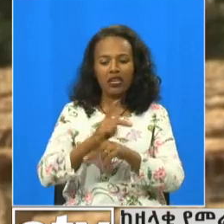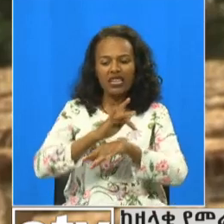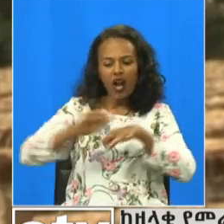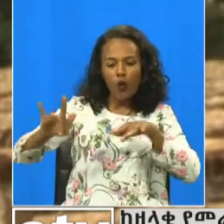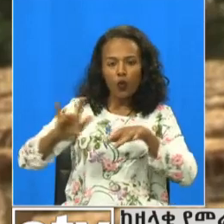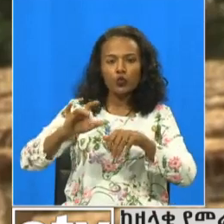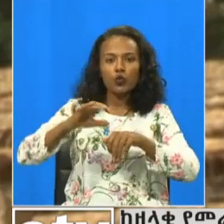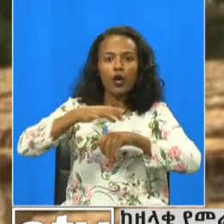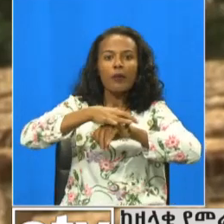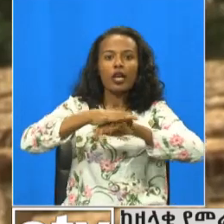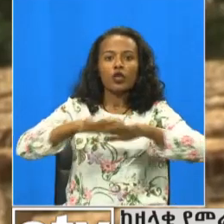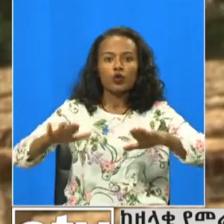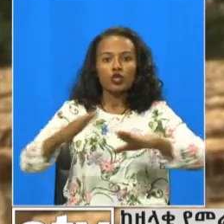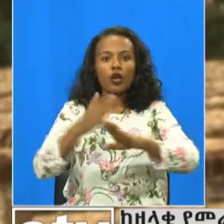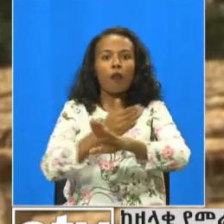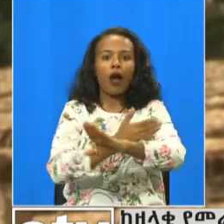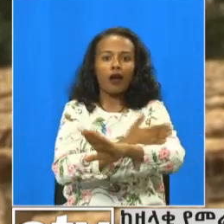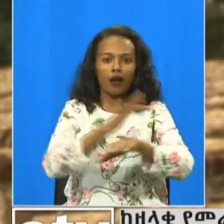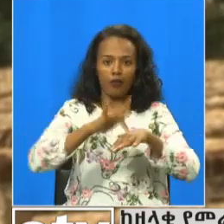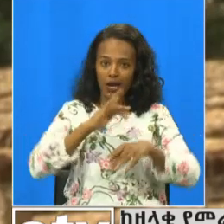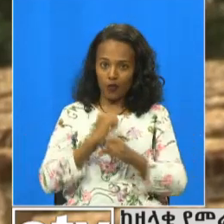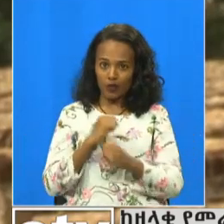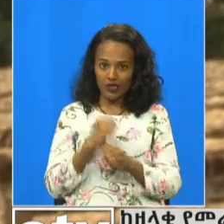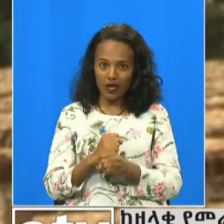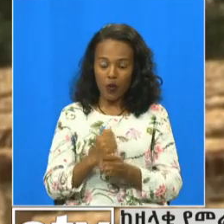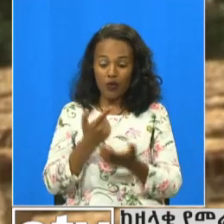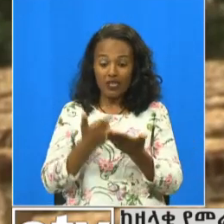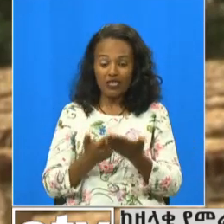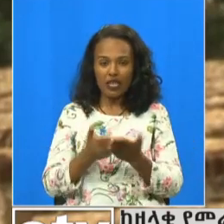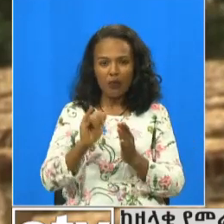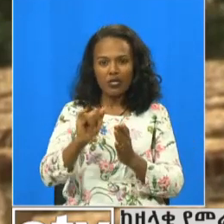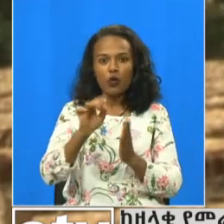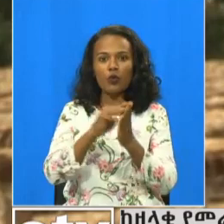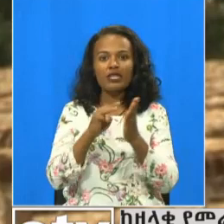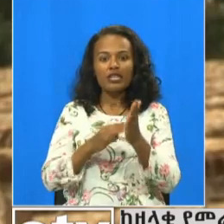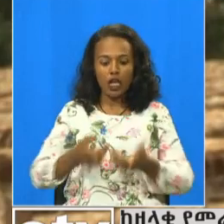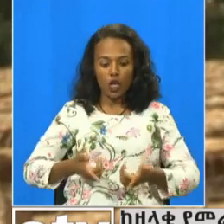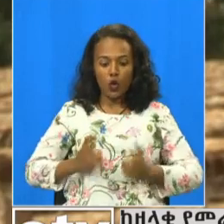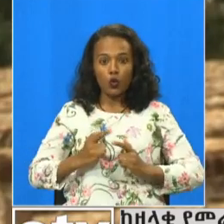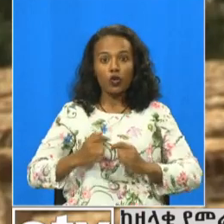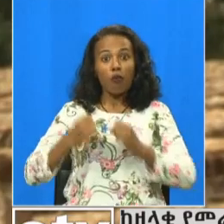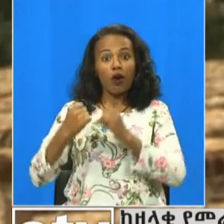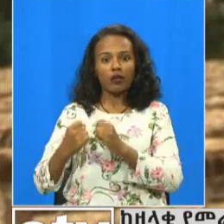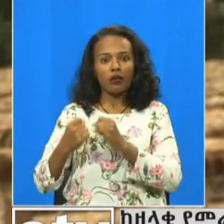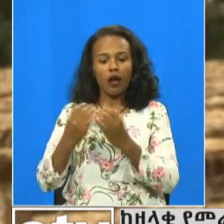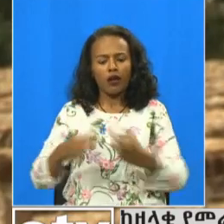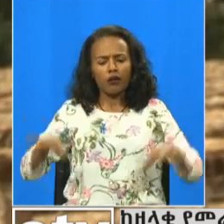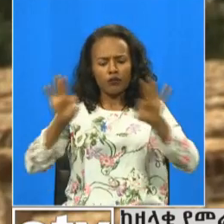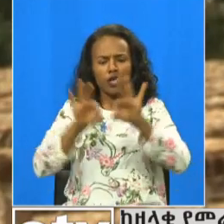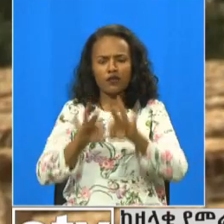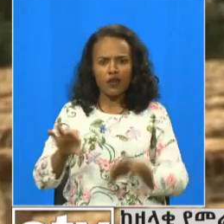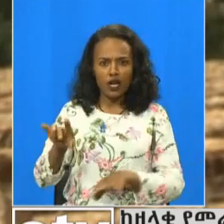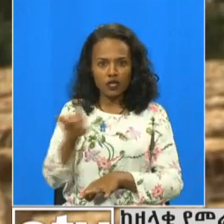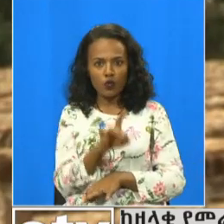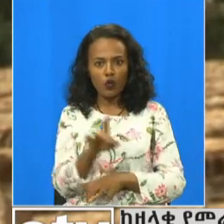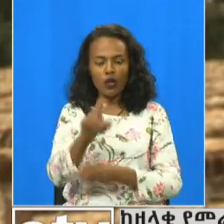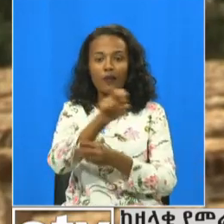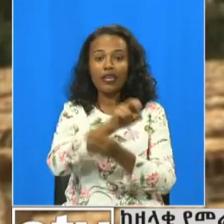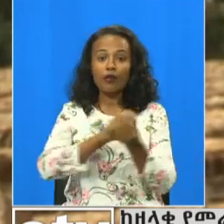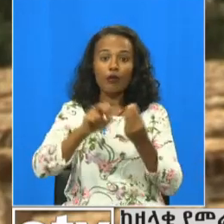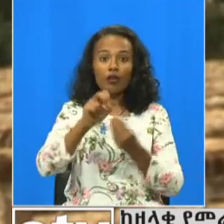ስንሰራ እግረ መንገዳችንን በስነ ህይወታዊ ዘዴ ማጠናከር አስፈላጊ በመሆኑ